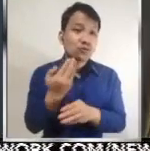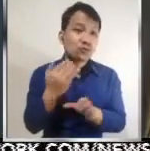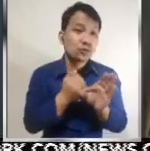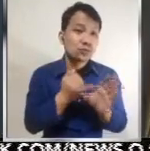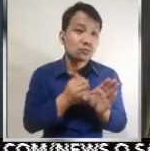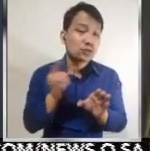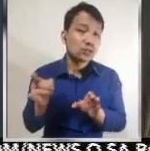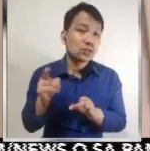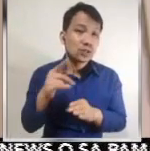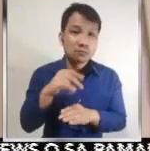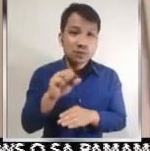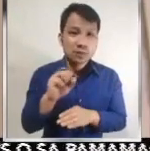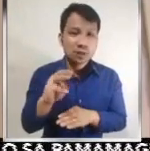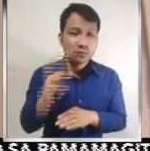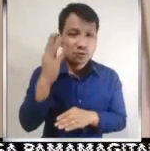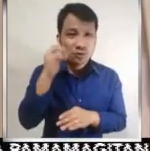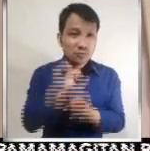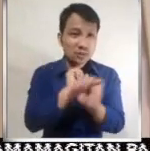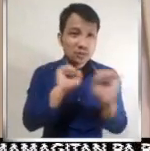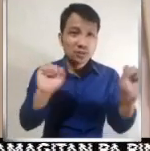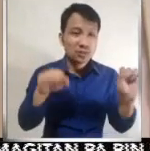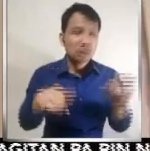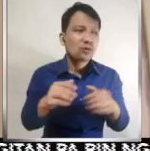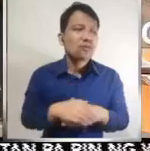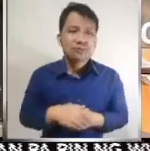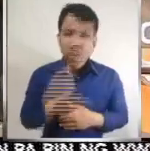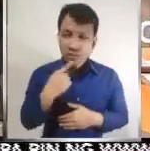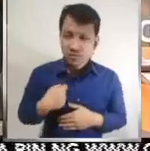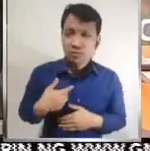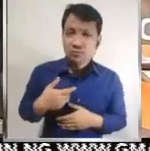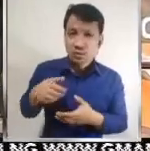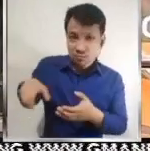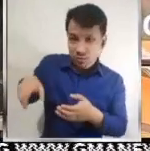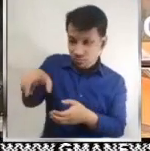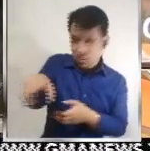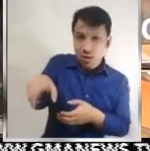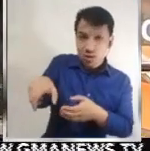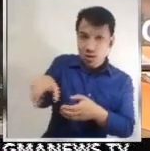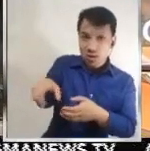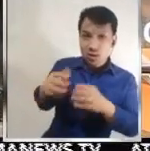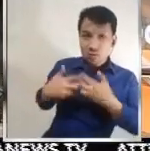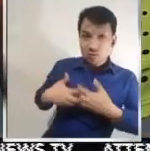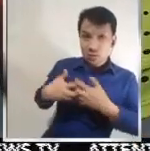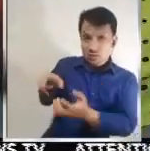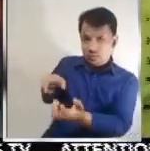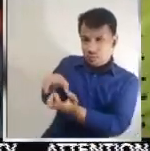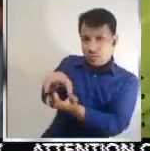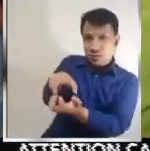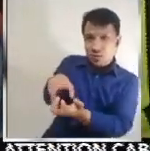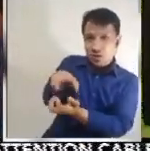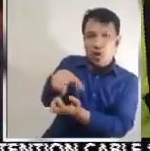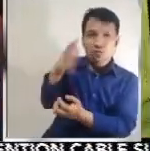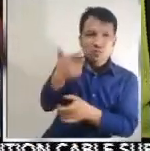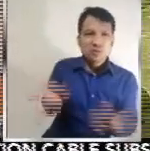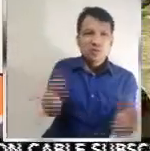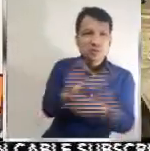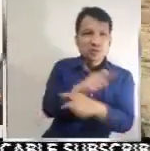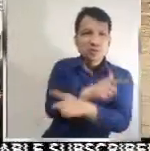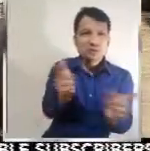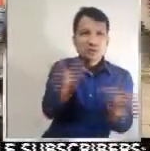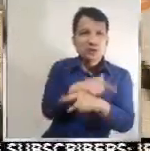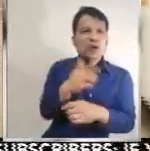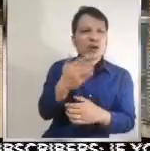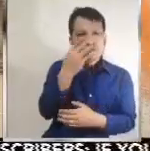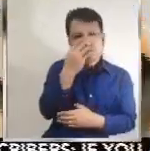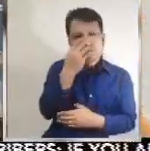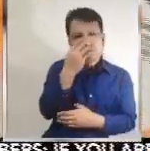Bukod sa safety measures, may tap card machine na ang mga ito. Relyebo muna ang mga driver dahil kukunti lang ang modern jeepney. Pero